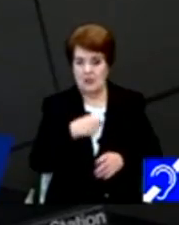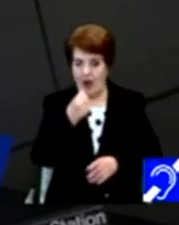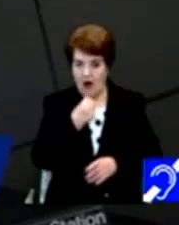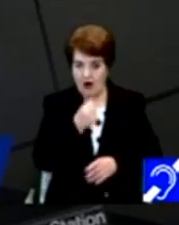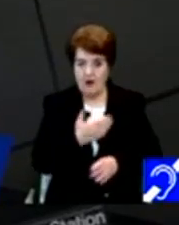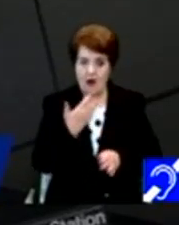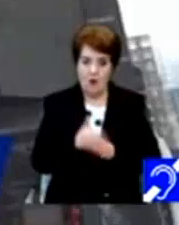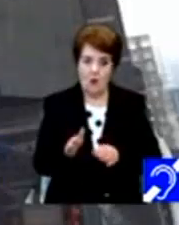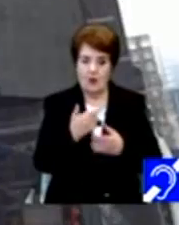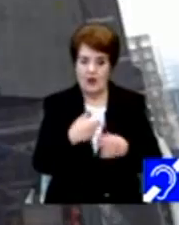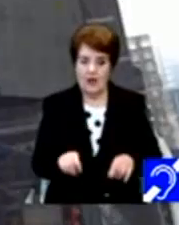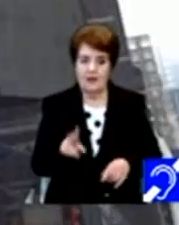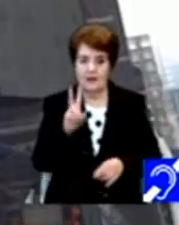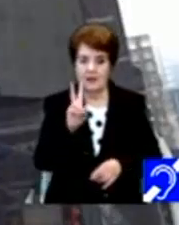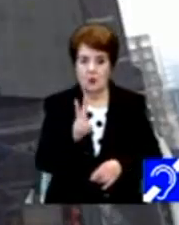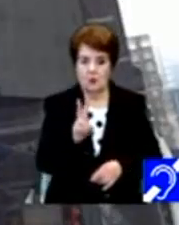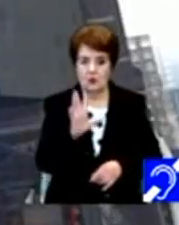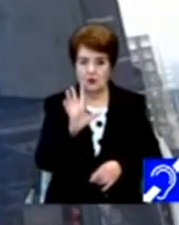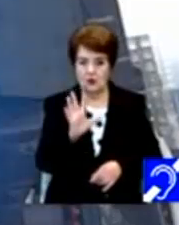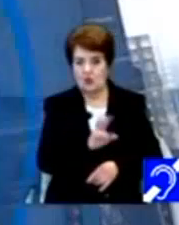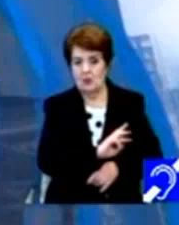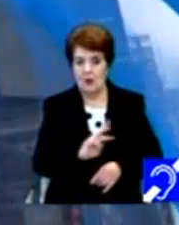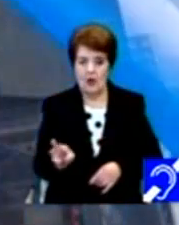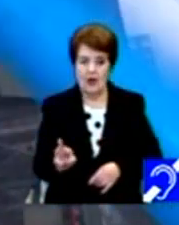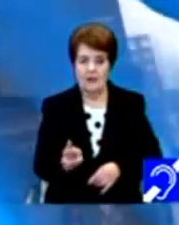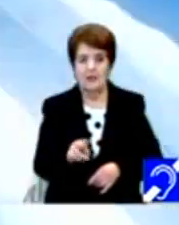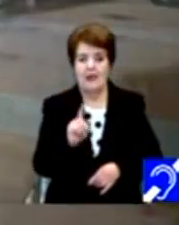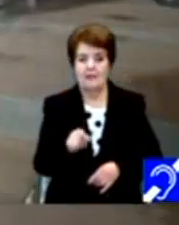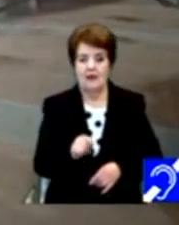să fie alocate alte peste 25 de miliarde de euro.